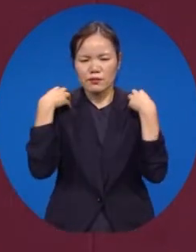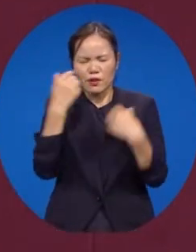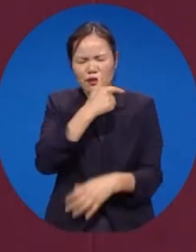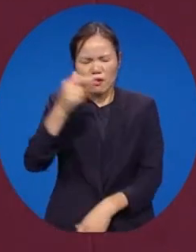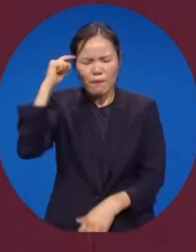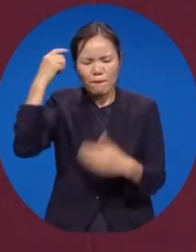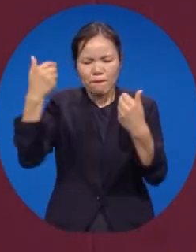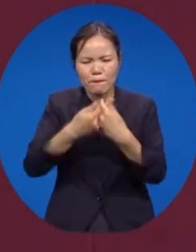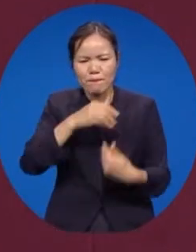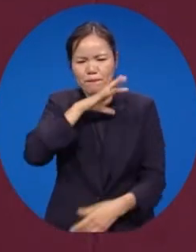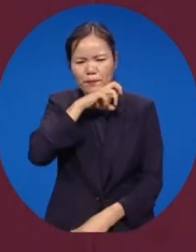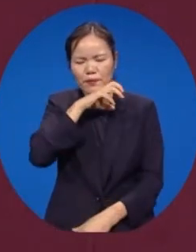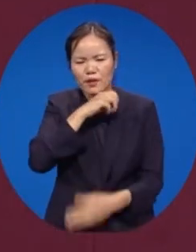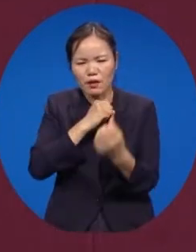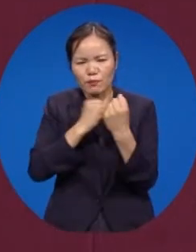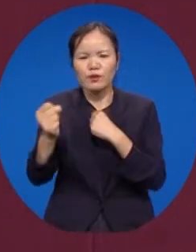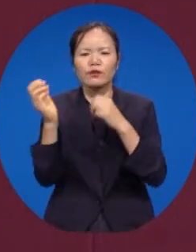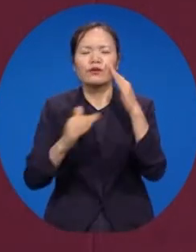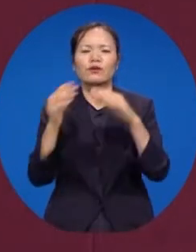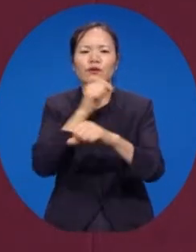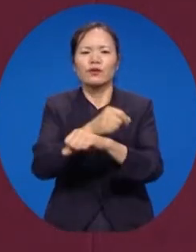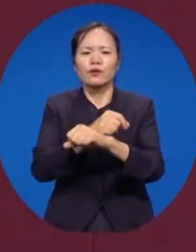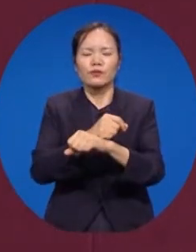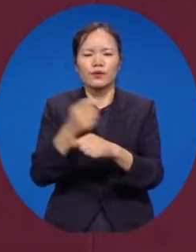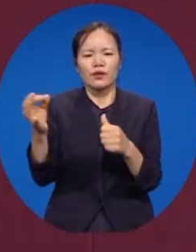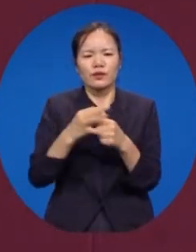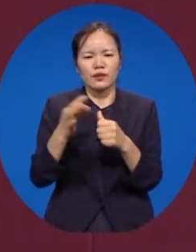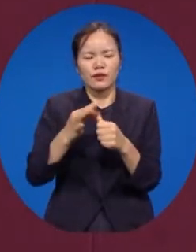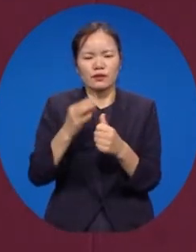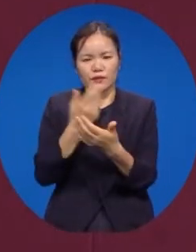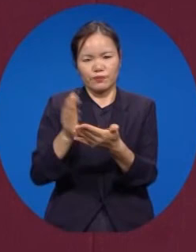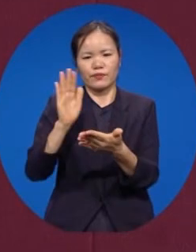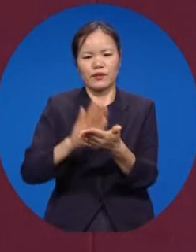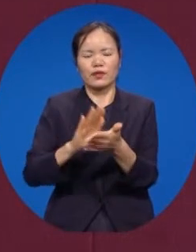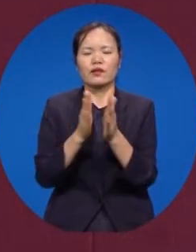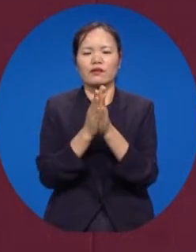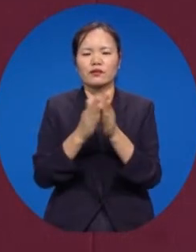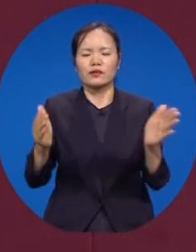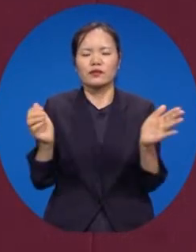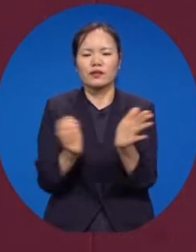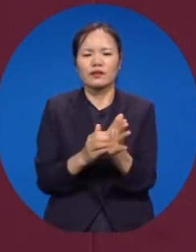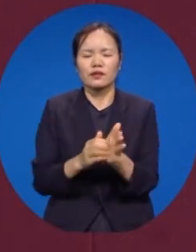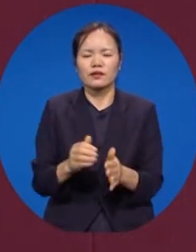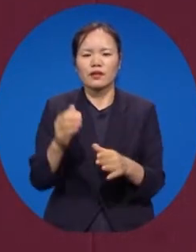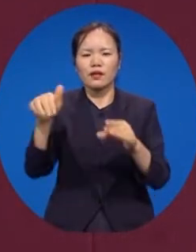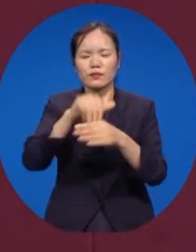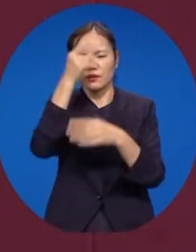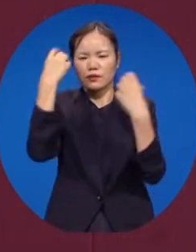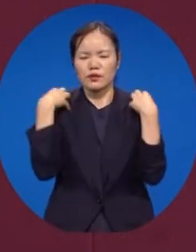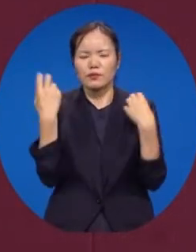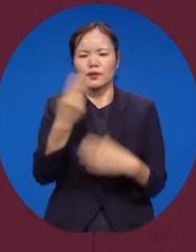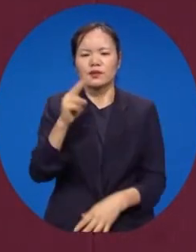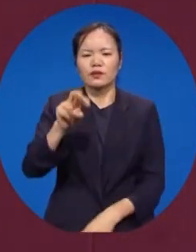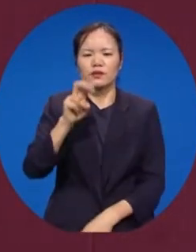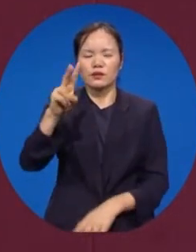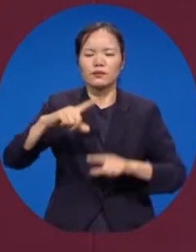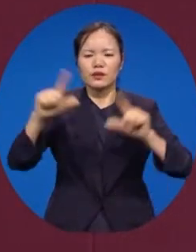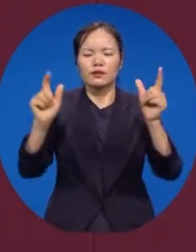무릅쓰고 공무원 연금 개혁을 단행했습니다. 문재인 정부는